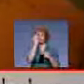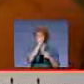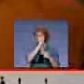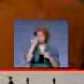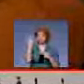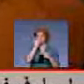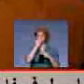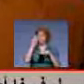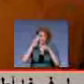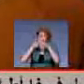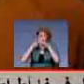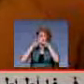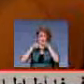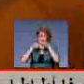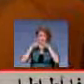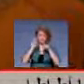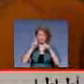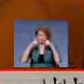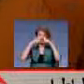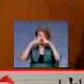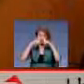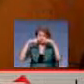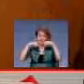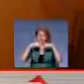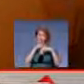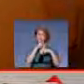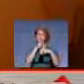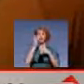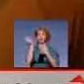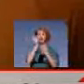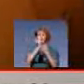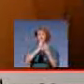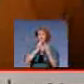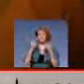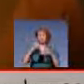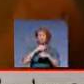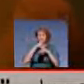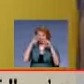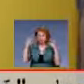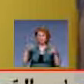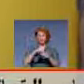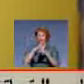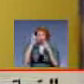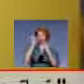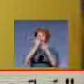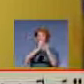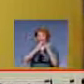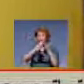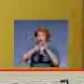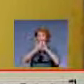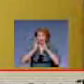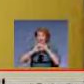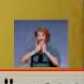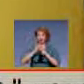نجمة هو كان بالظبط مثلث مثلث مثلث وجوه المثلث برضه مثلث تاني تمام مكتوب في كل حاجة